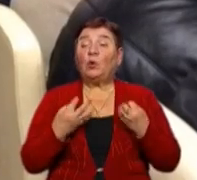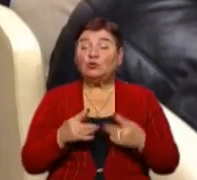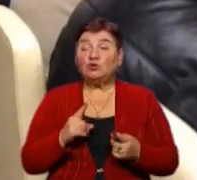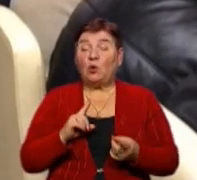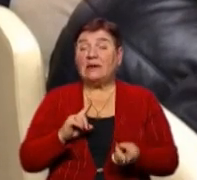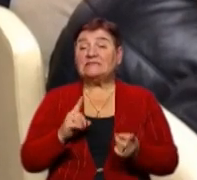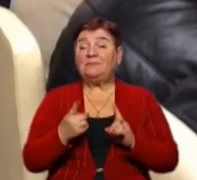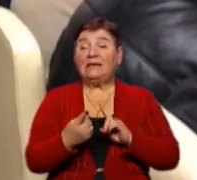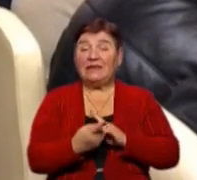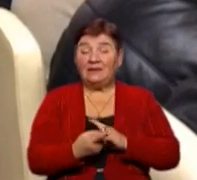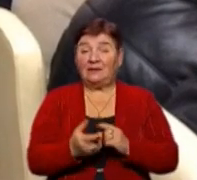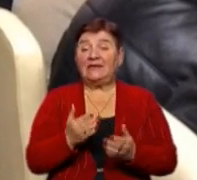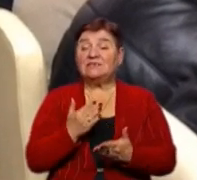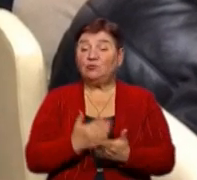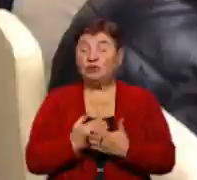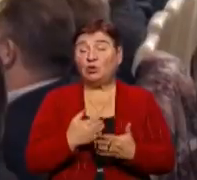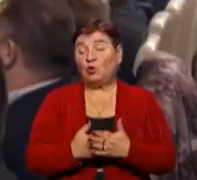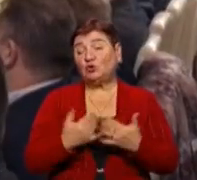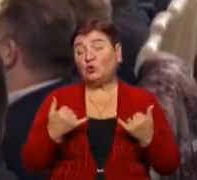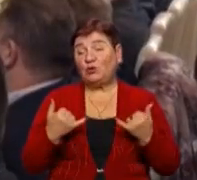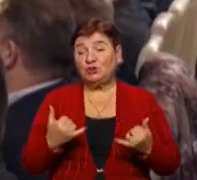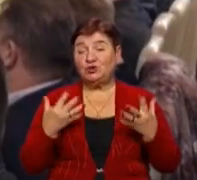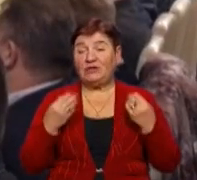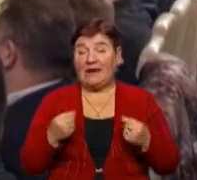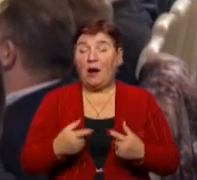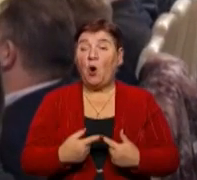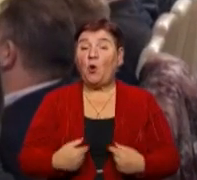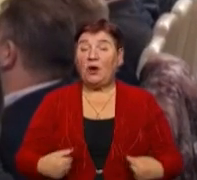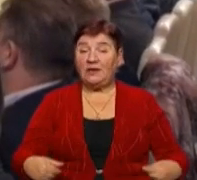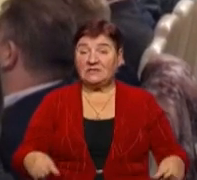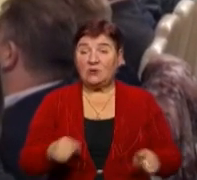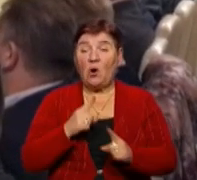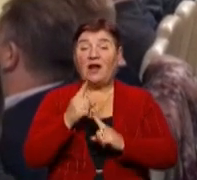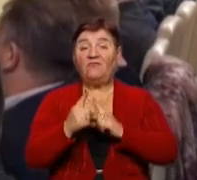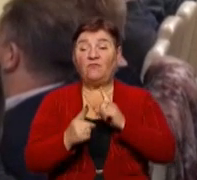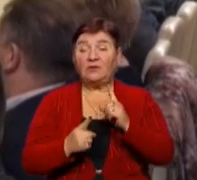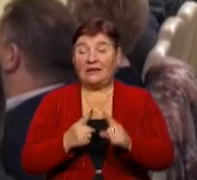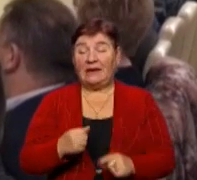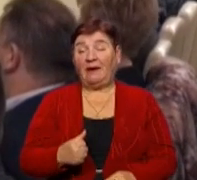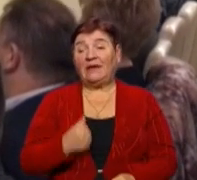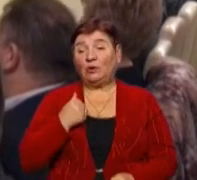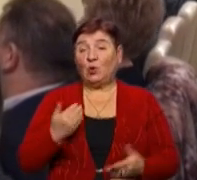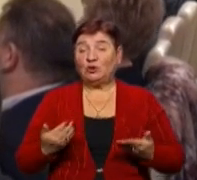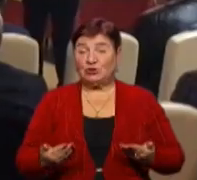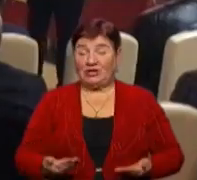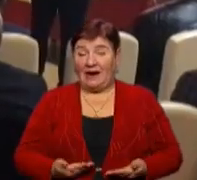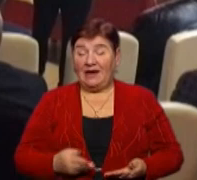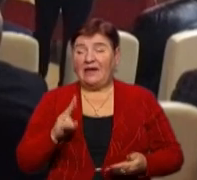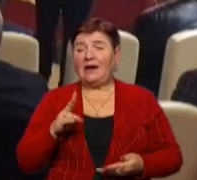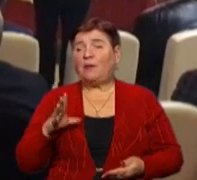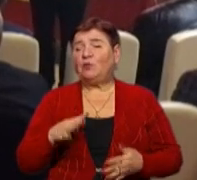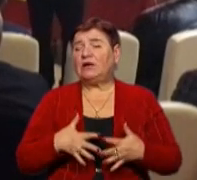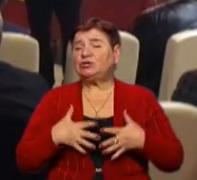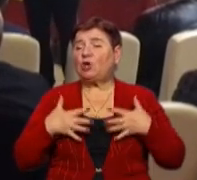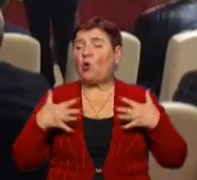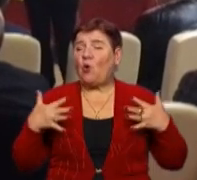замінили існуючу до сьогоднішнього дня коаліцію реформи задля гідного життя, яка була достатньо